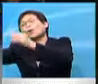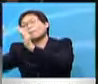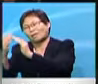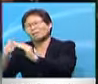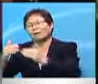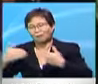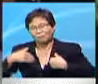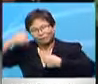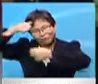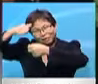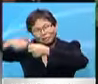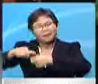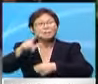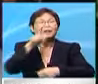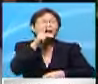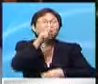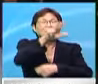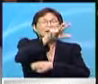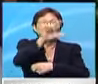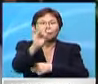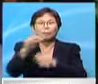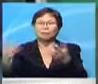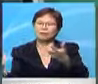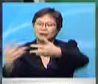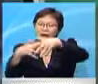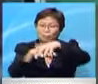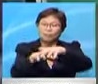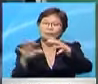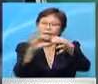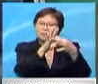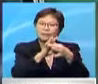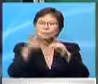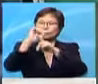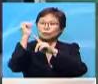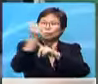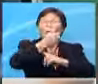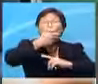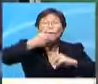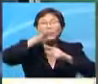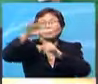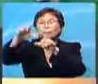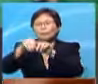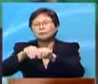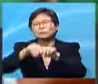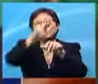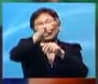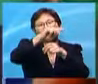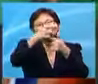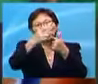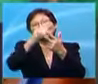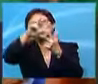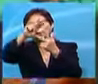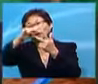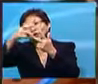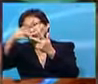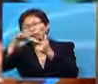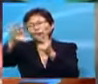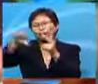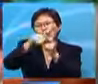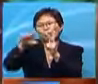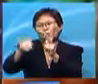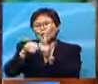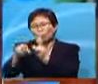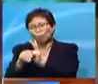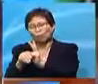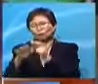Bandar di Kedah 38 gabungan dan pertubuhan belia termasuk beberapa ngo mengambil inisiatif